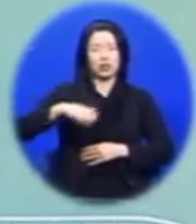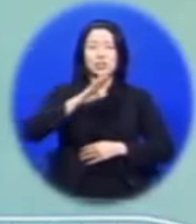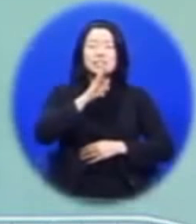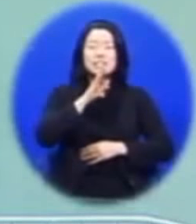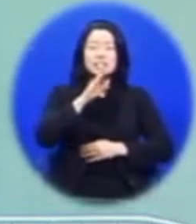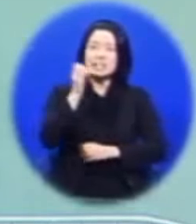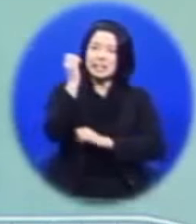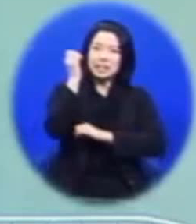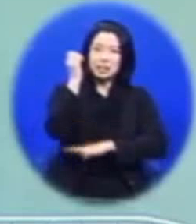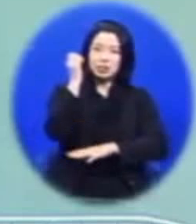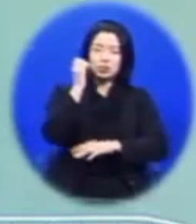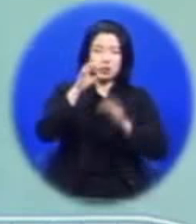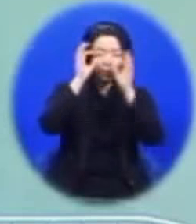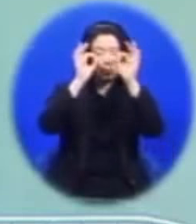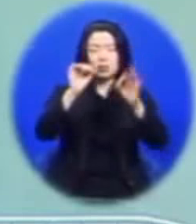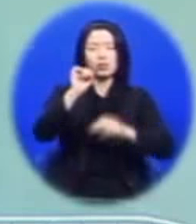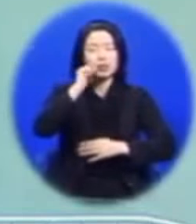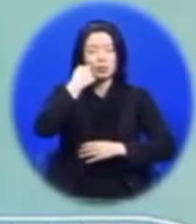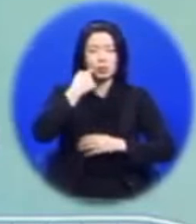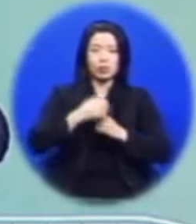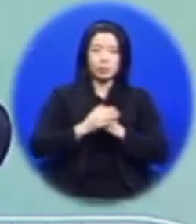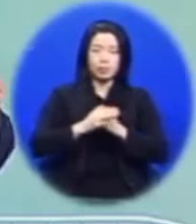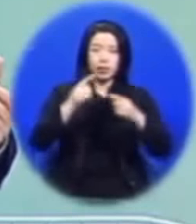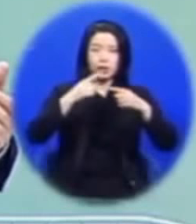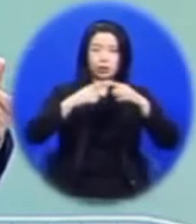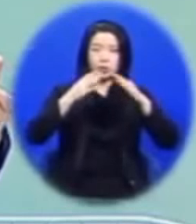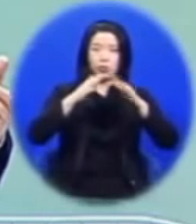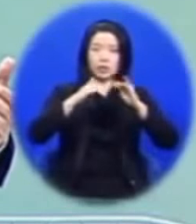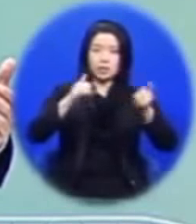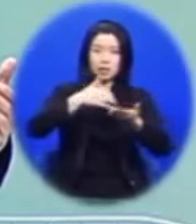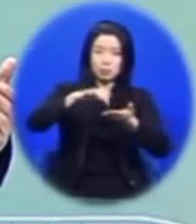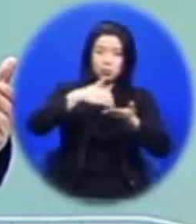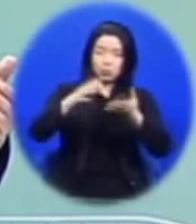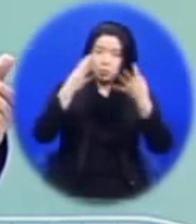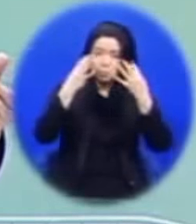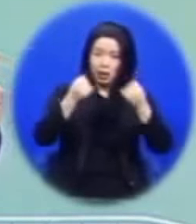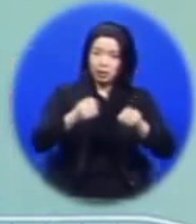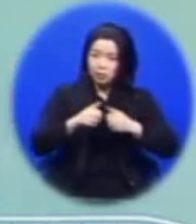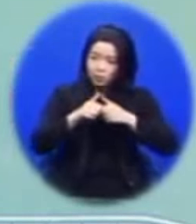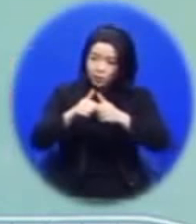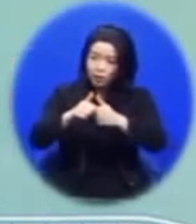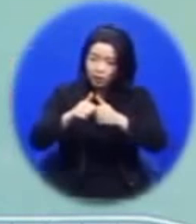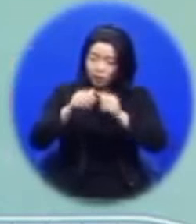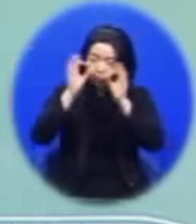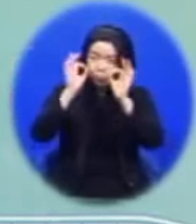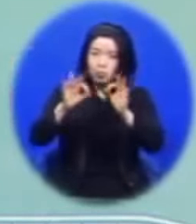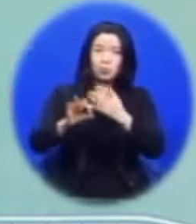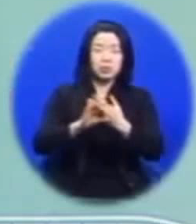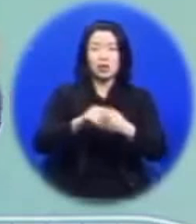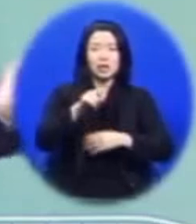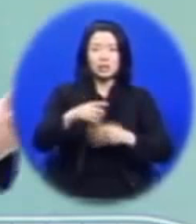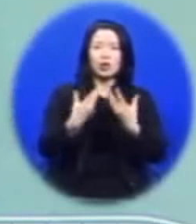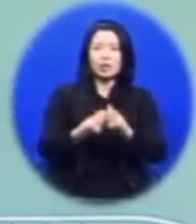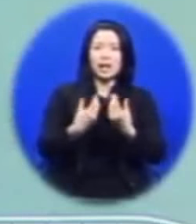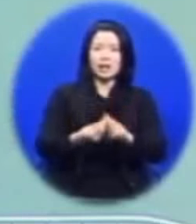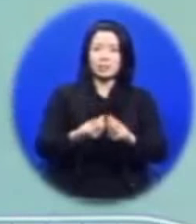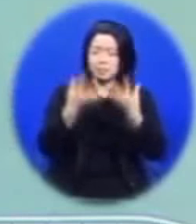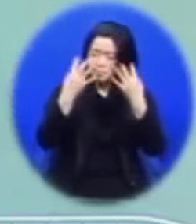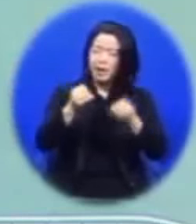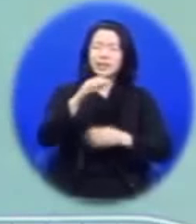기준이라고 보기가 어렵습니다 교인이 많은 걸로 따지면 뭐 그런 사례는